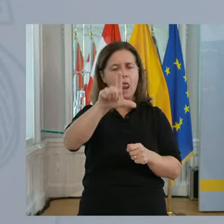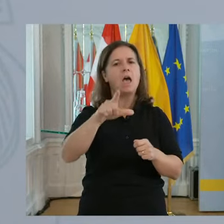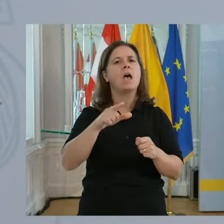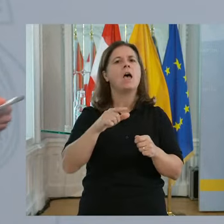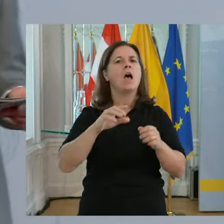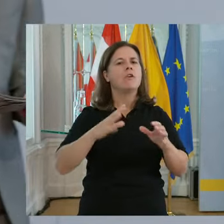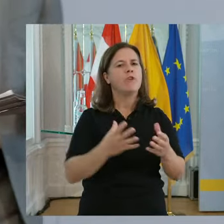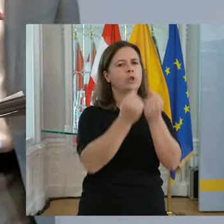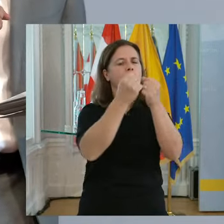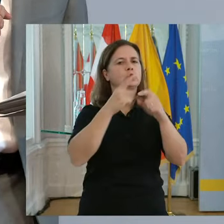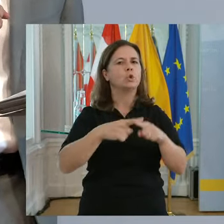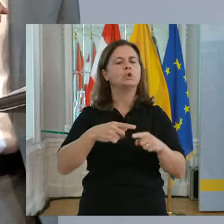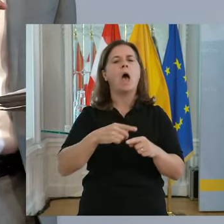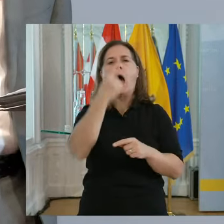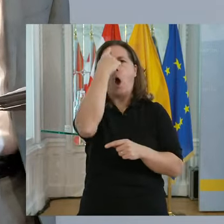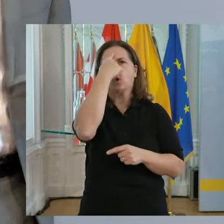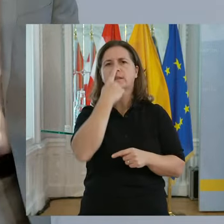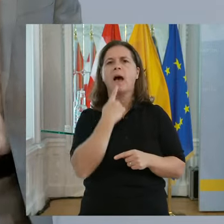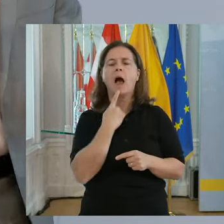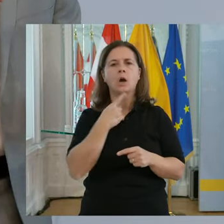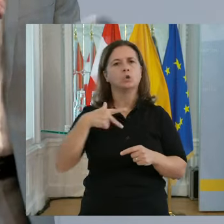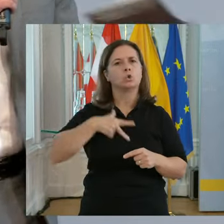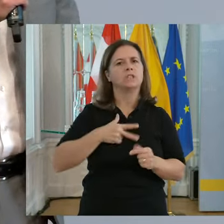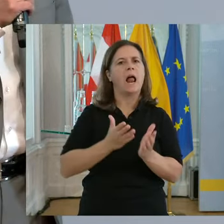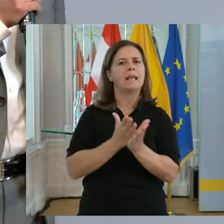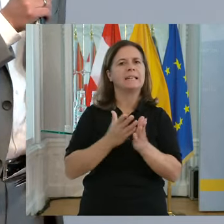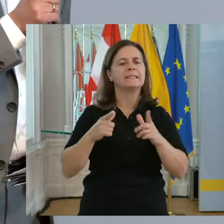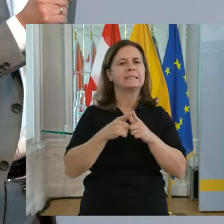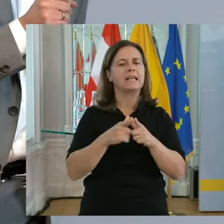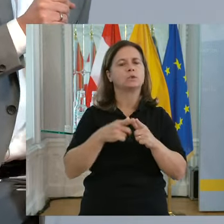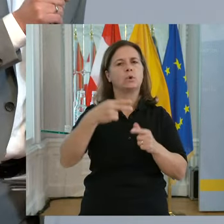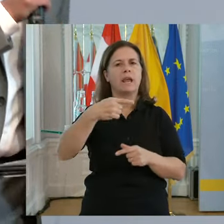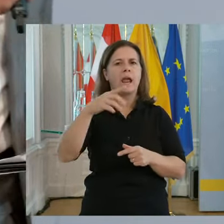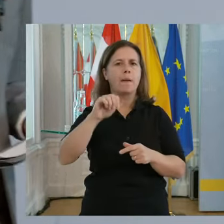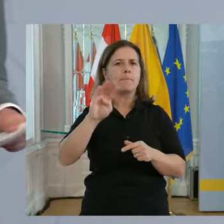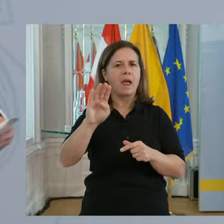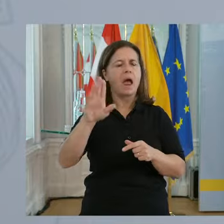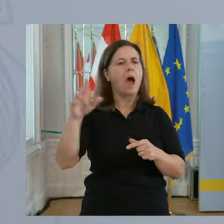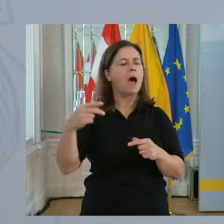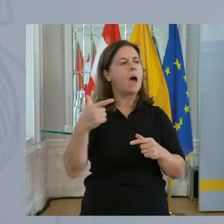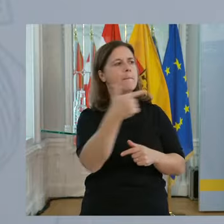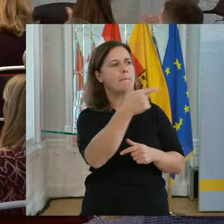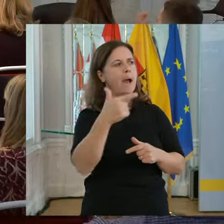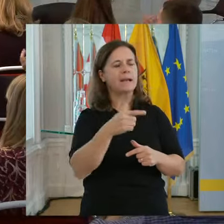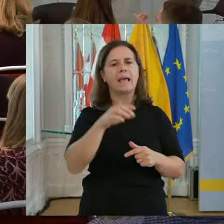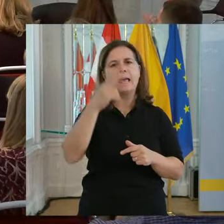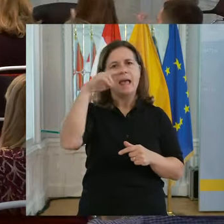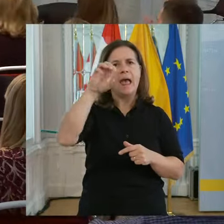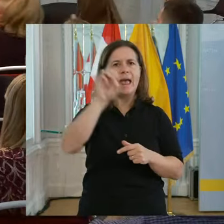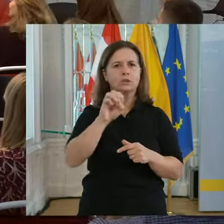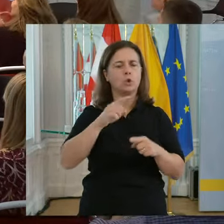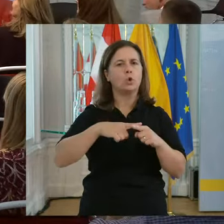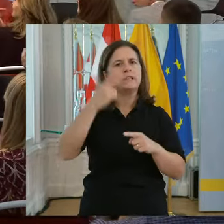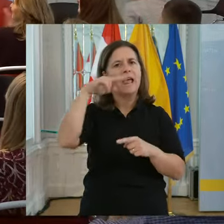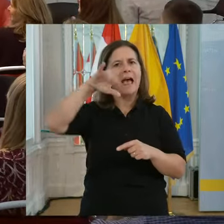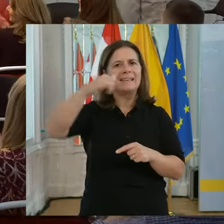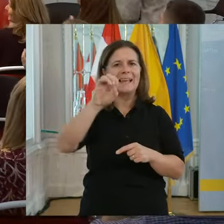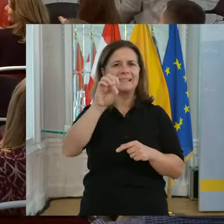Sozialen Dienstleistungs GmbH mit Martin Essel und mit Andreas Jesse an der Spitze. Herzlich willkommen.